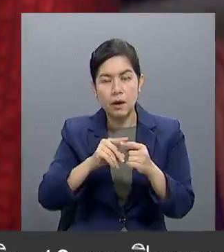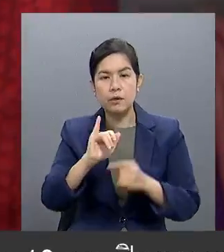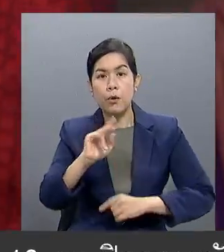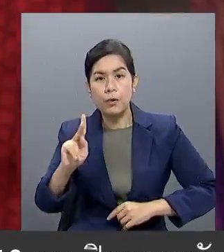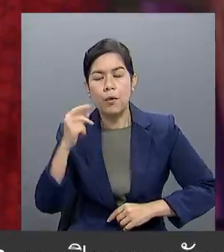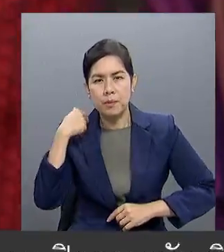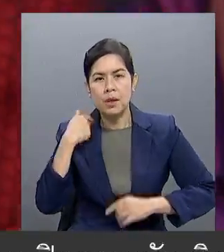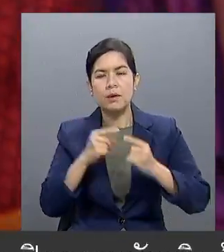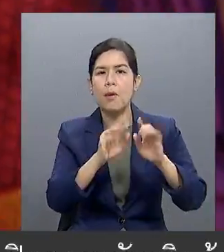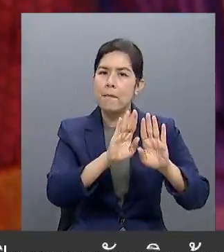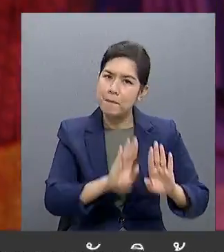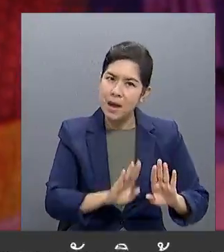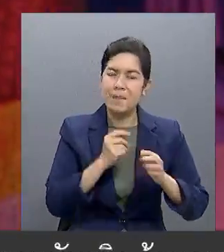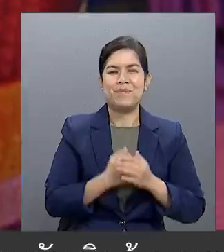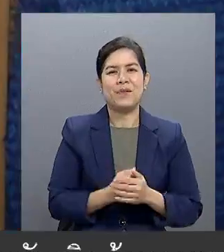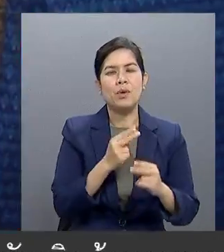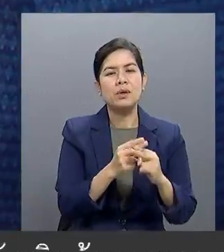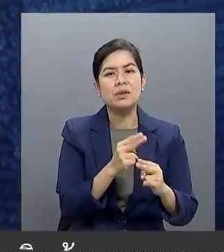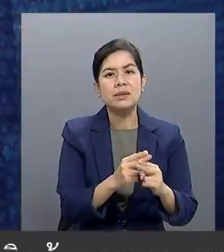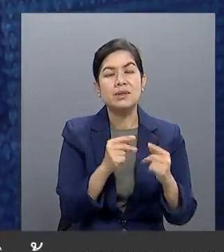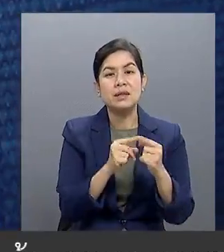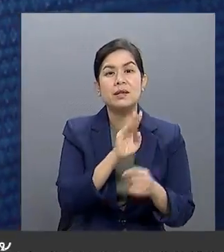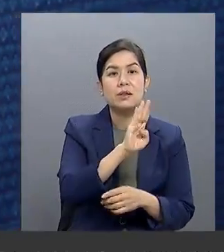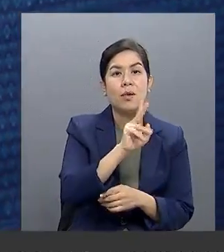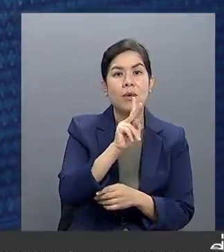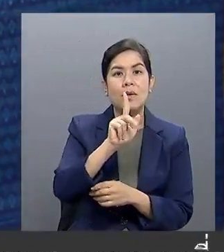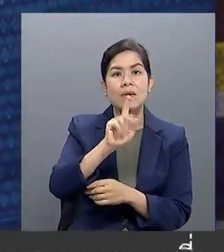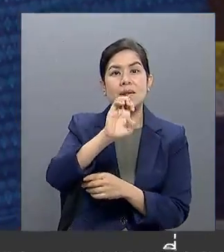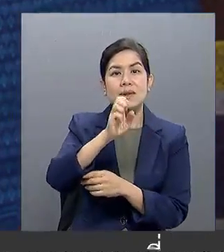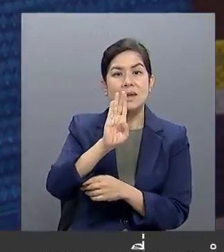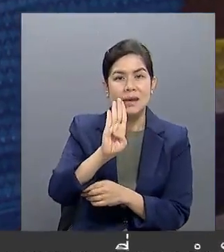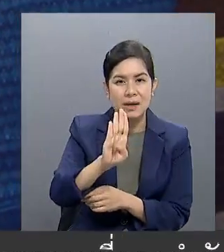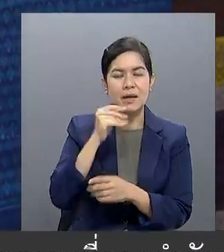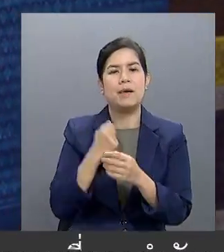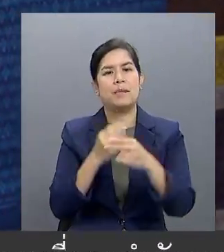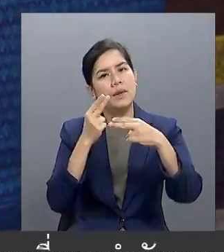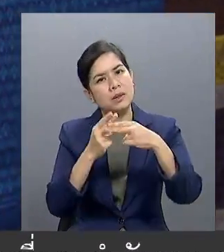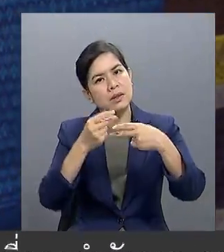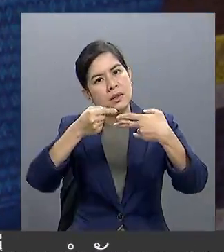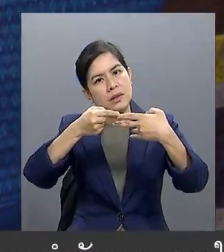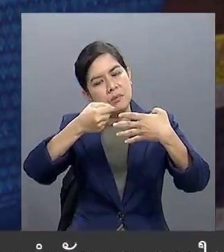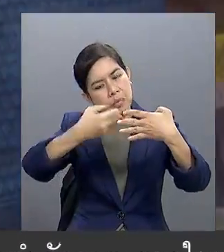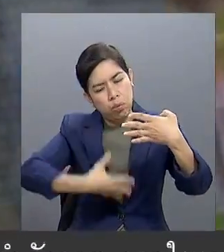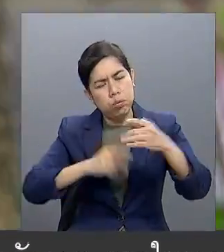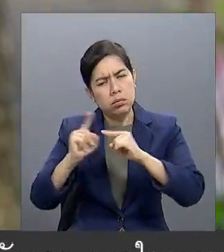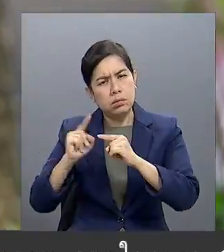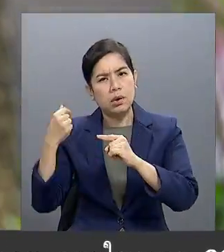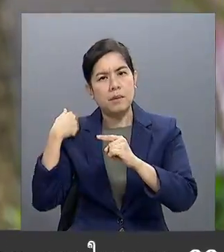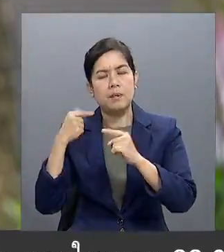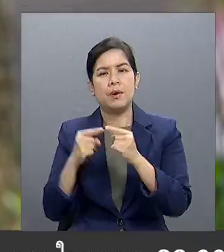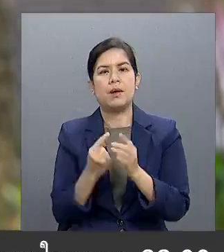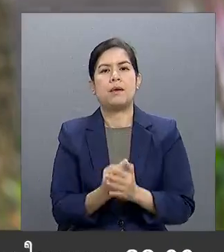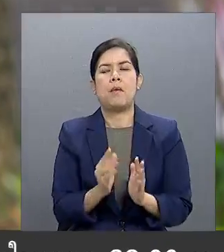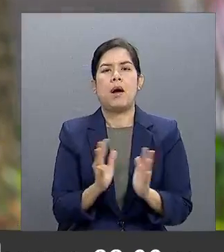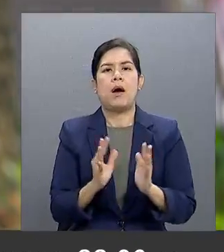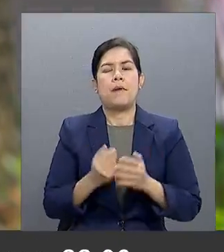สีกรีบตายพุทธตาลแมงมุมกันแย่งมีเยอะมีเยอะค่ะตอนนี้ทางกลุ่ม